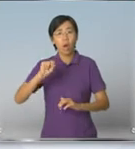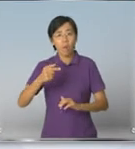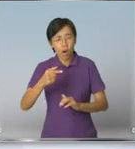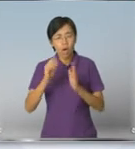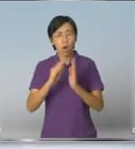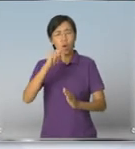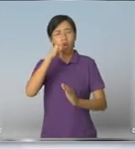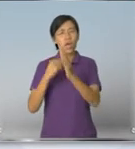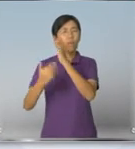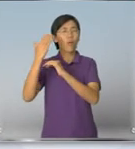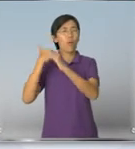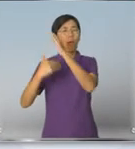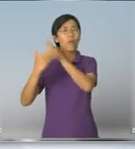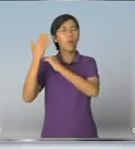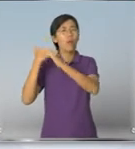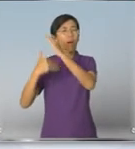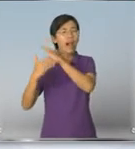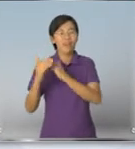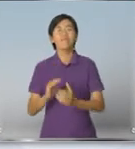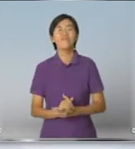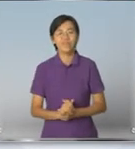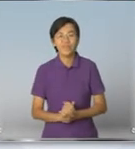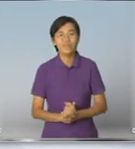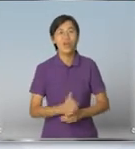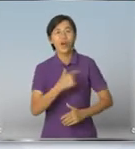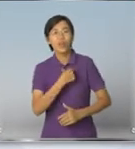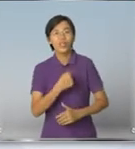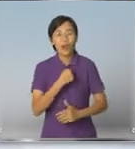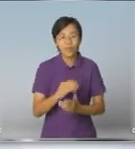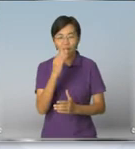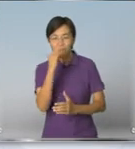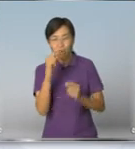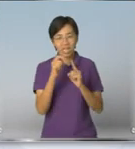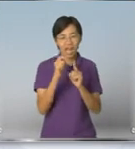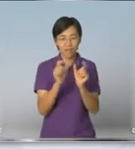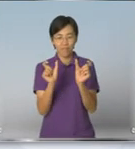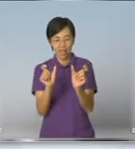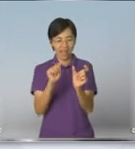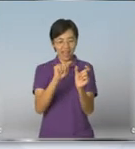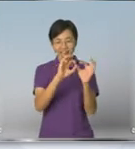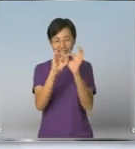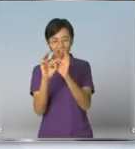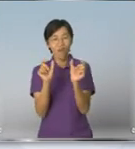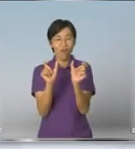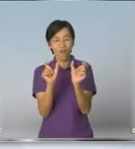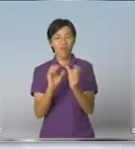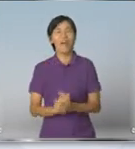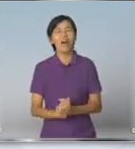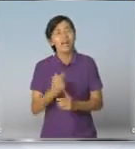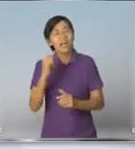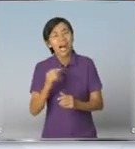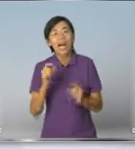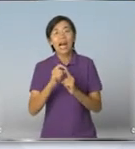นิสัยที่จะชอบในเรื่องของการพูดสำนวนคำคล้องจองก็ที่มาก็คือเป็นช่อม่ว